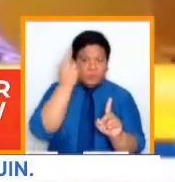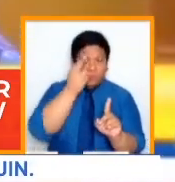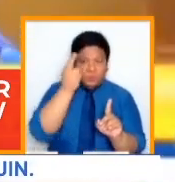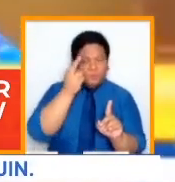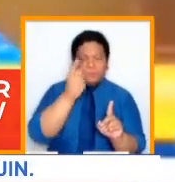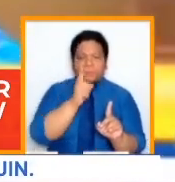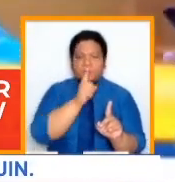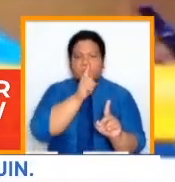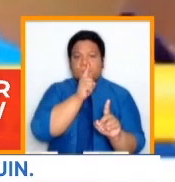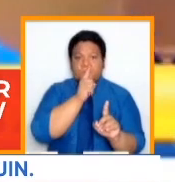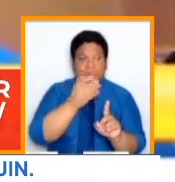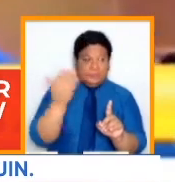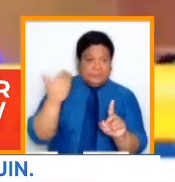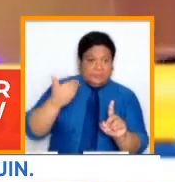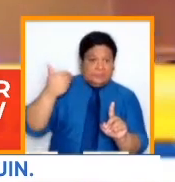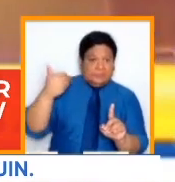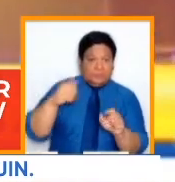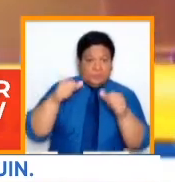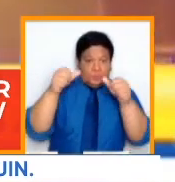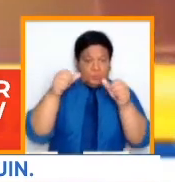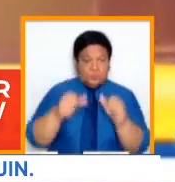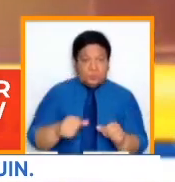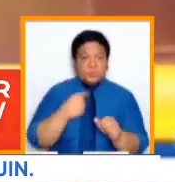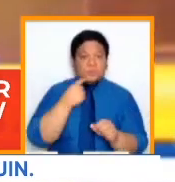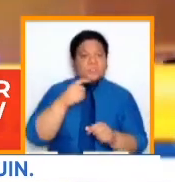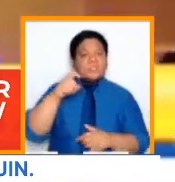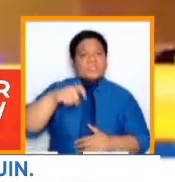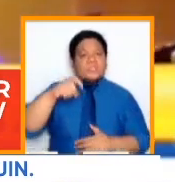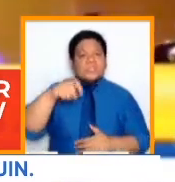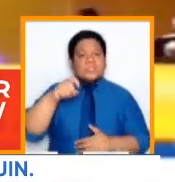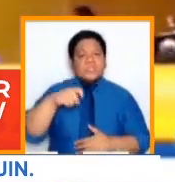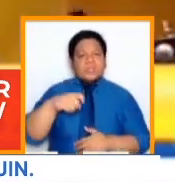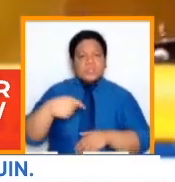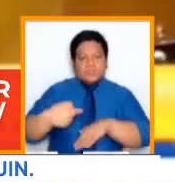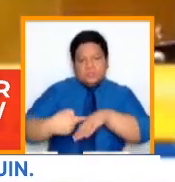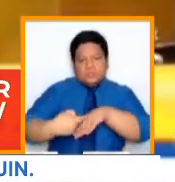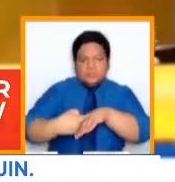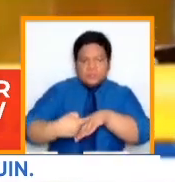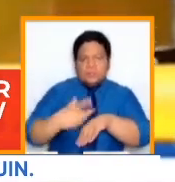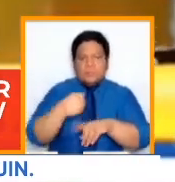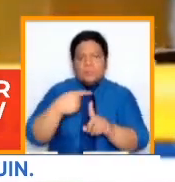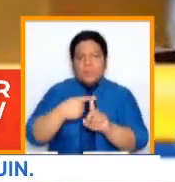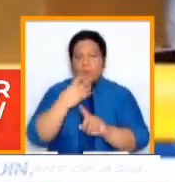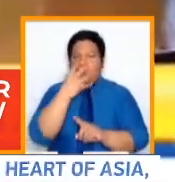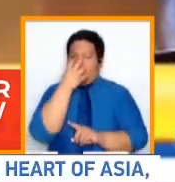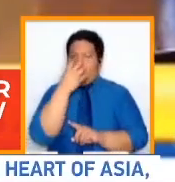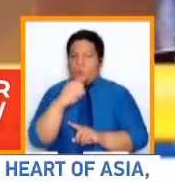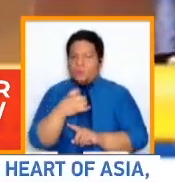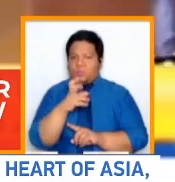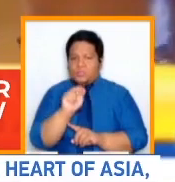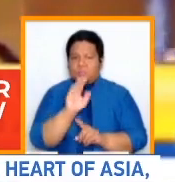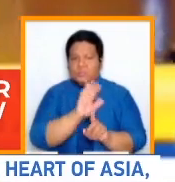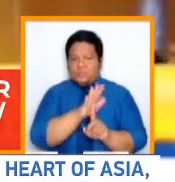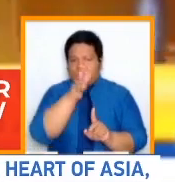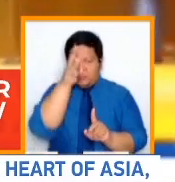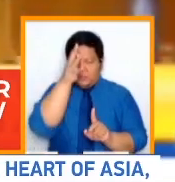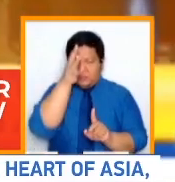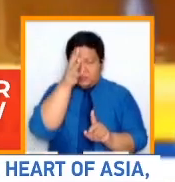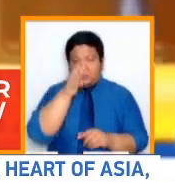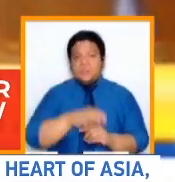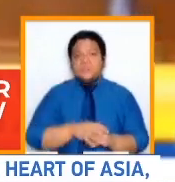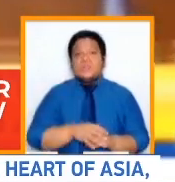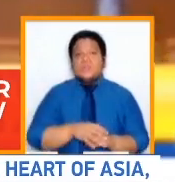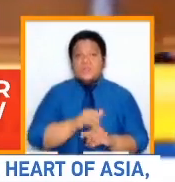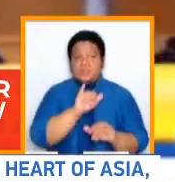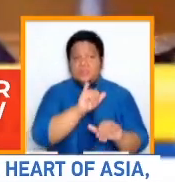ni Justine, sinabi na nangangailangan ng dextrose at oxygen tank ang kanyang ama. Nanatili rin sa ambulansya si Alon dahil hindi